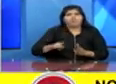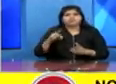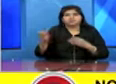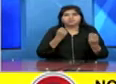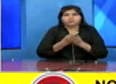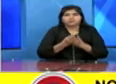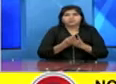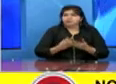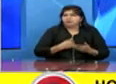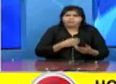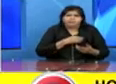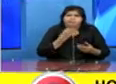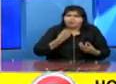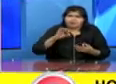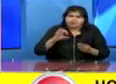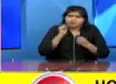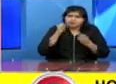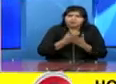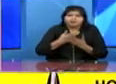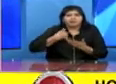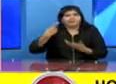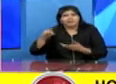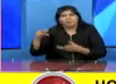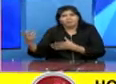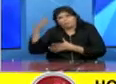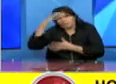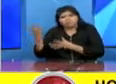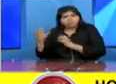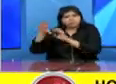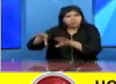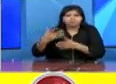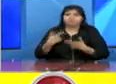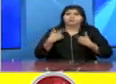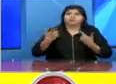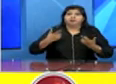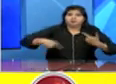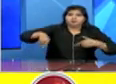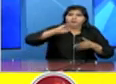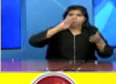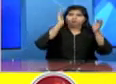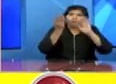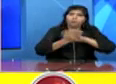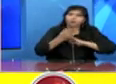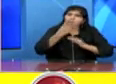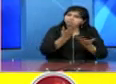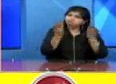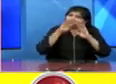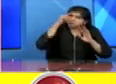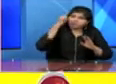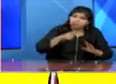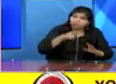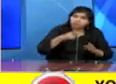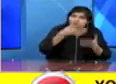के लिए, लेकिन दुनिया के हालात देखने के बाद लगता है कि यही एक रास्ता बचा है।